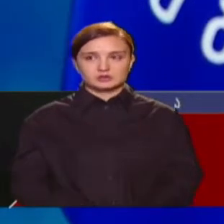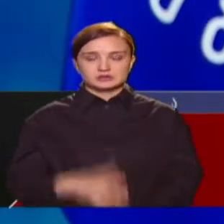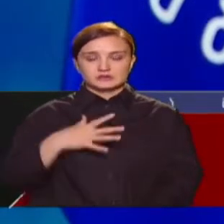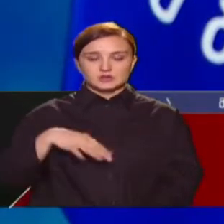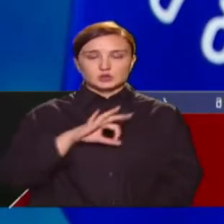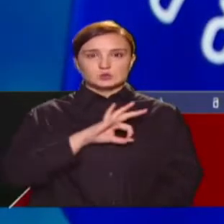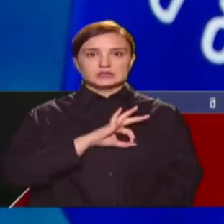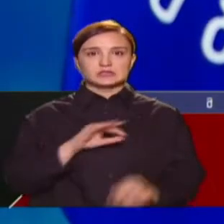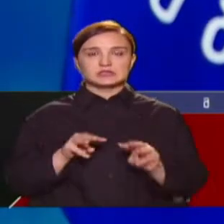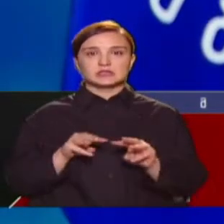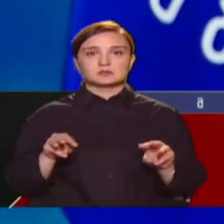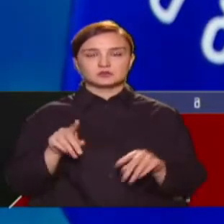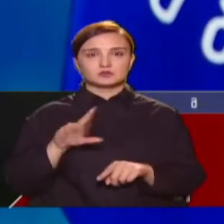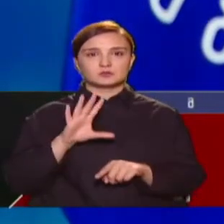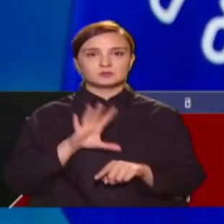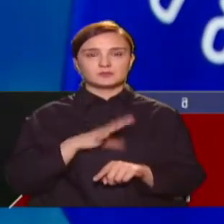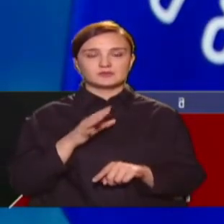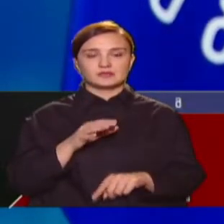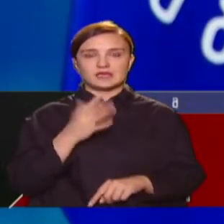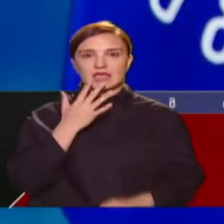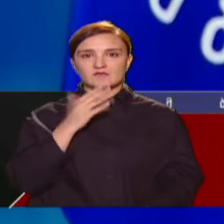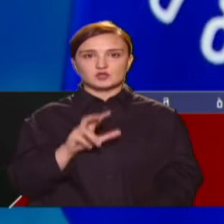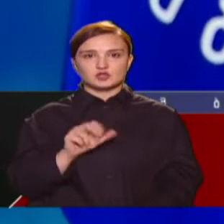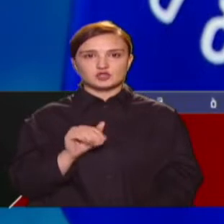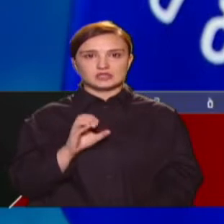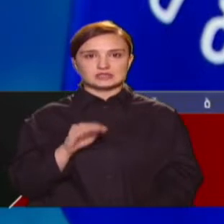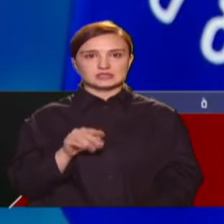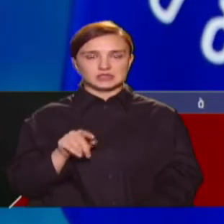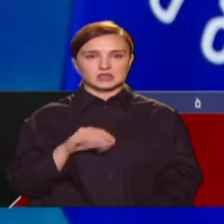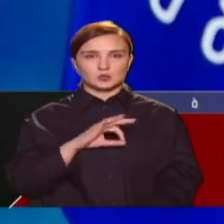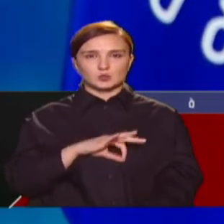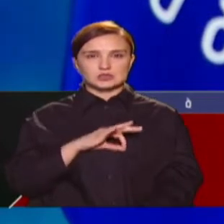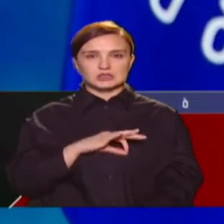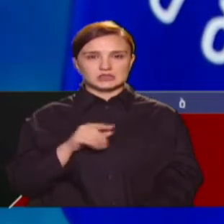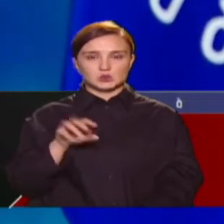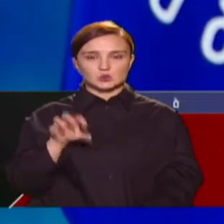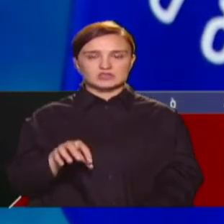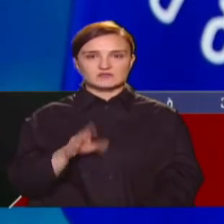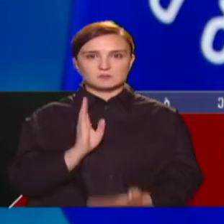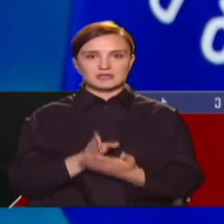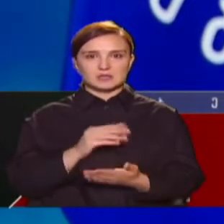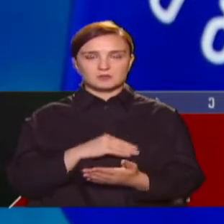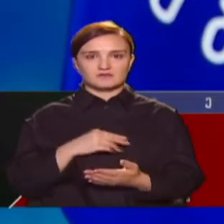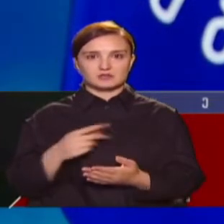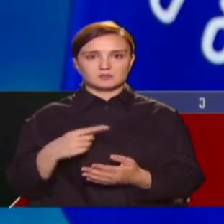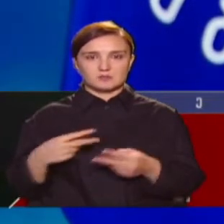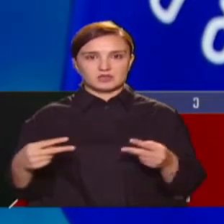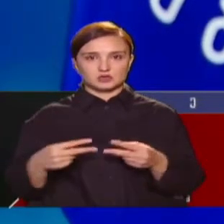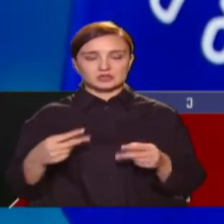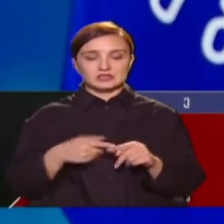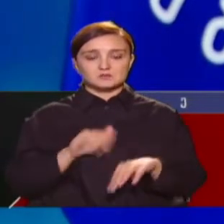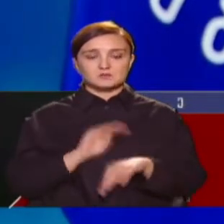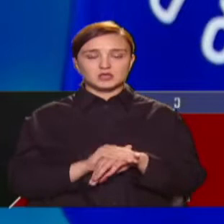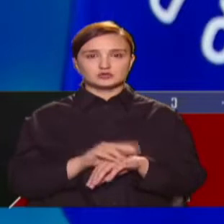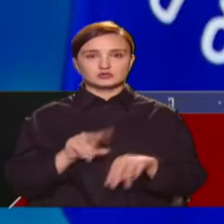იუსტიციის სამინისტრო გახდა ევროჯასტის, ანუ ევროპის იუსტიციის უწყების პირდაპირი თანასწორი პარტნიორი. ეს ფაქტები უბრალოდ